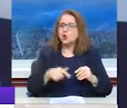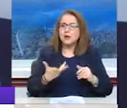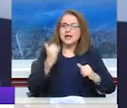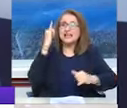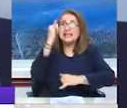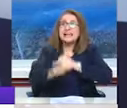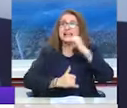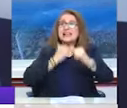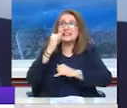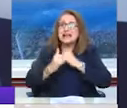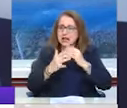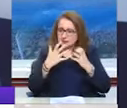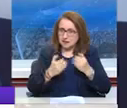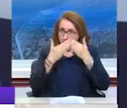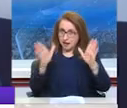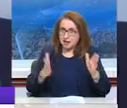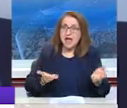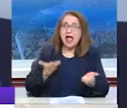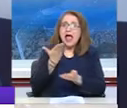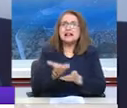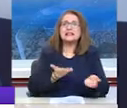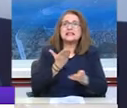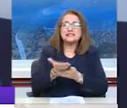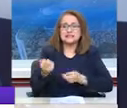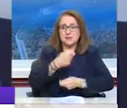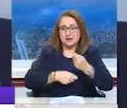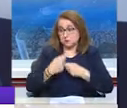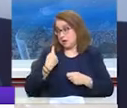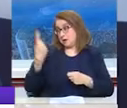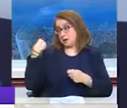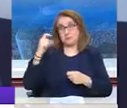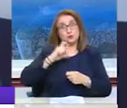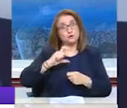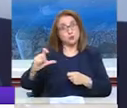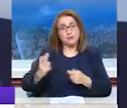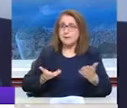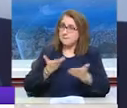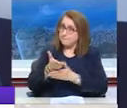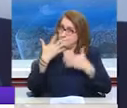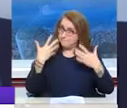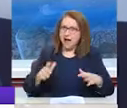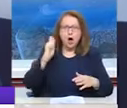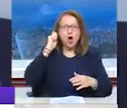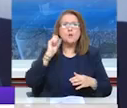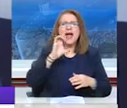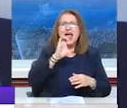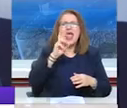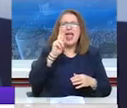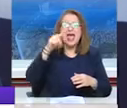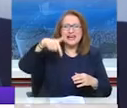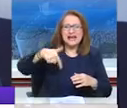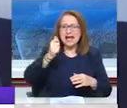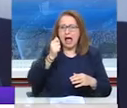πλατφόρμες στοιχεία αιτήσεων. Την προηγούμενη εβδομάδα άνοιξε η ειδική πλατφόρμα στο πληροφοριακό σύστημα Εργάνη, στην οποία